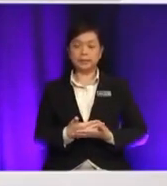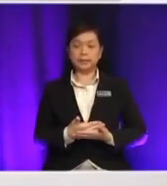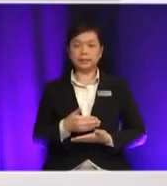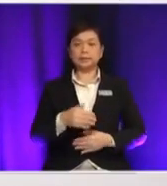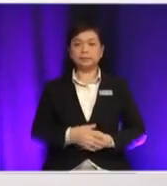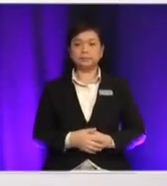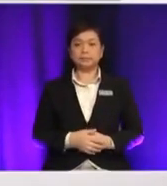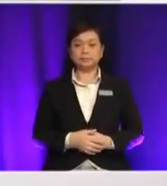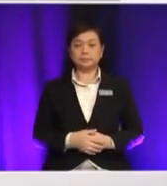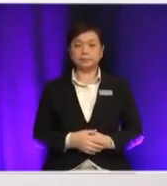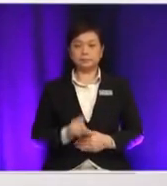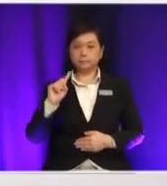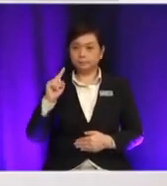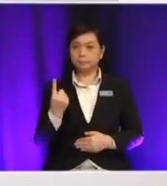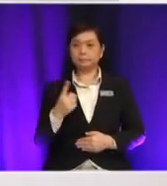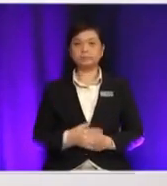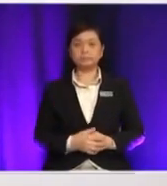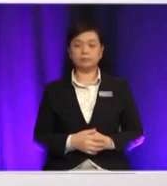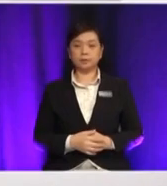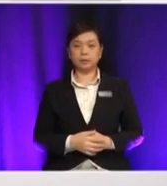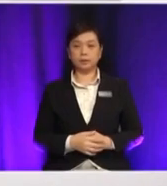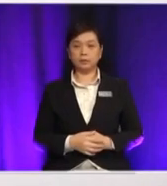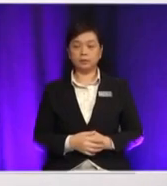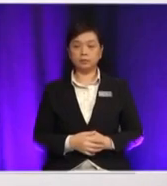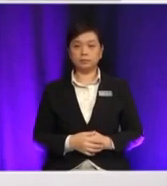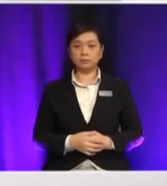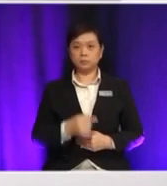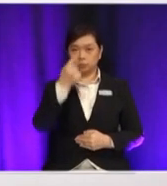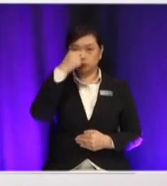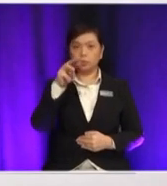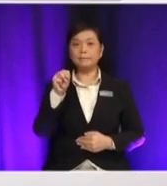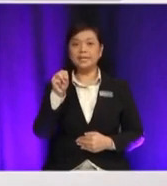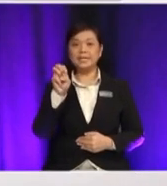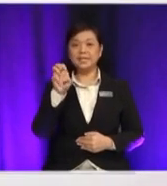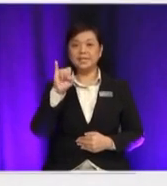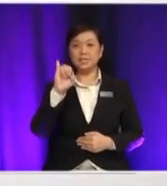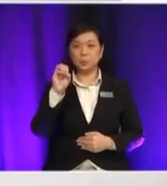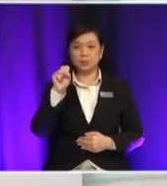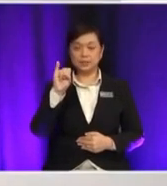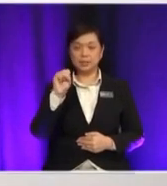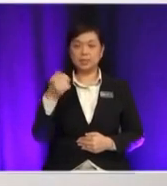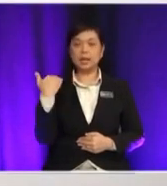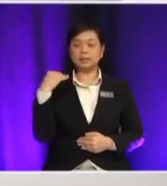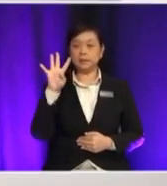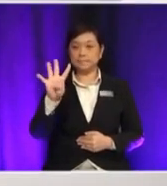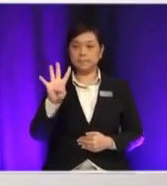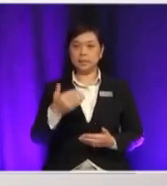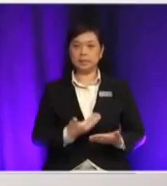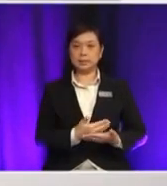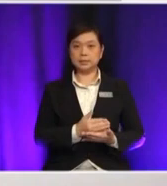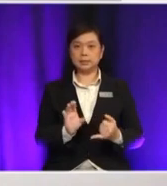menghasilkan dua sel anak saja Oke manakala untuk meiosis dia akan menghasilkan 4 sel anak